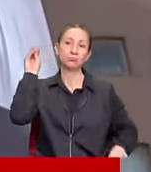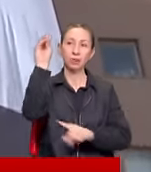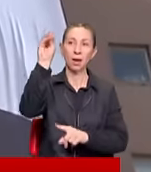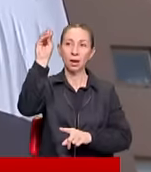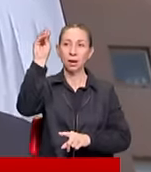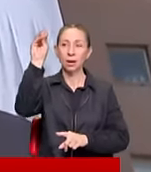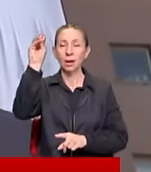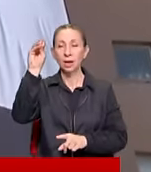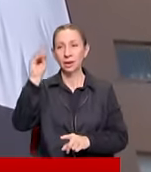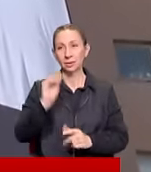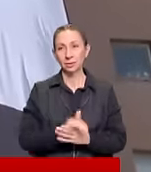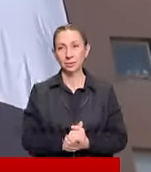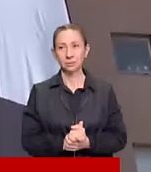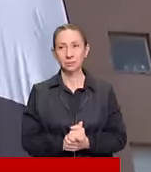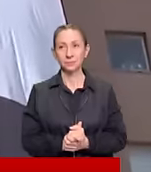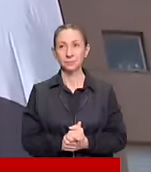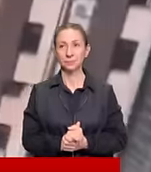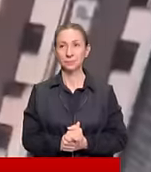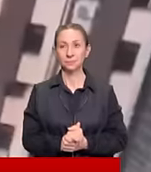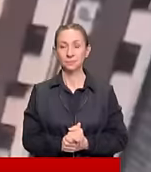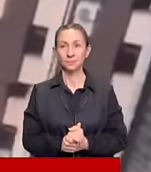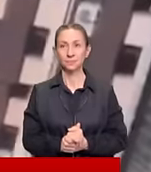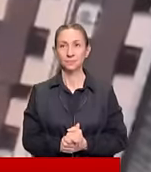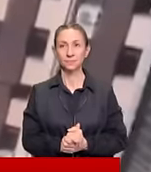Belediyesi'nin tabelası TC ibaresiyle değişmişti.